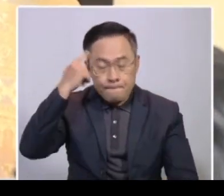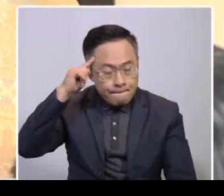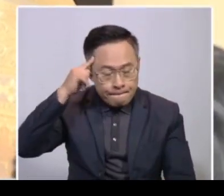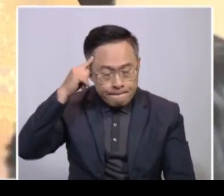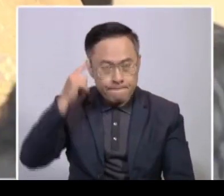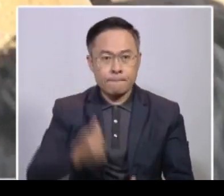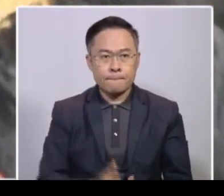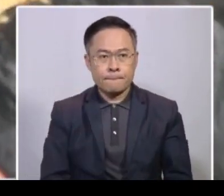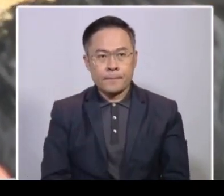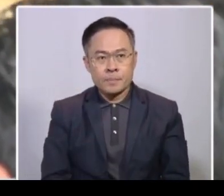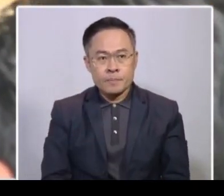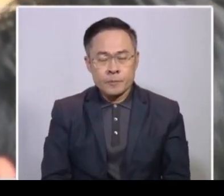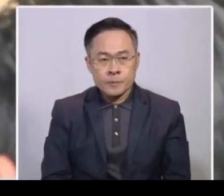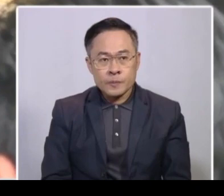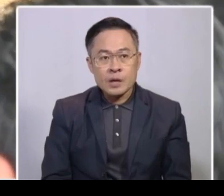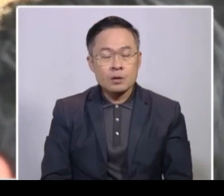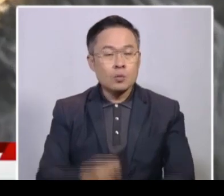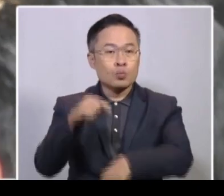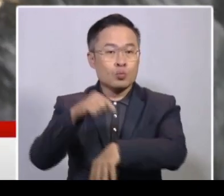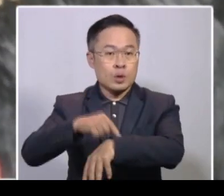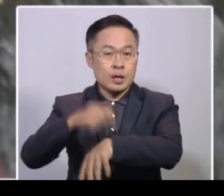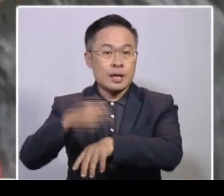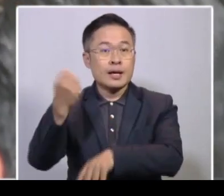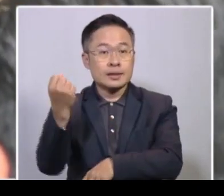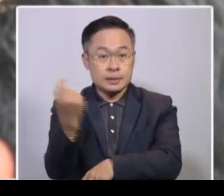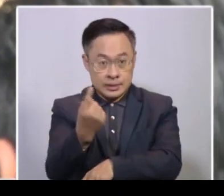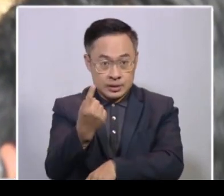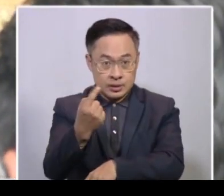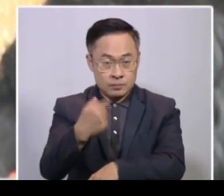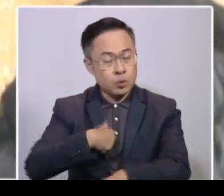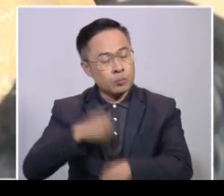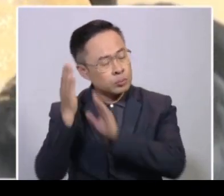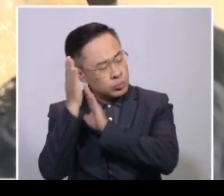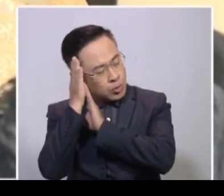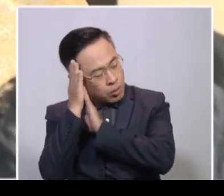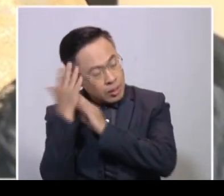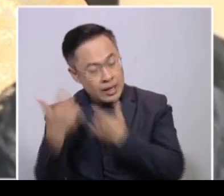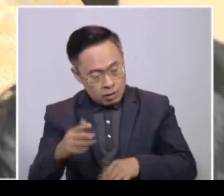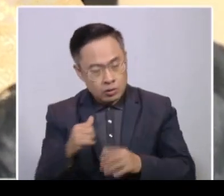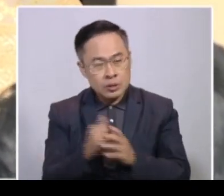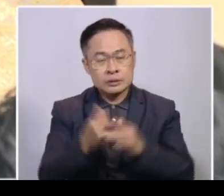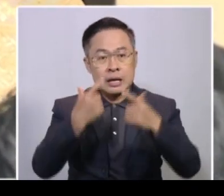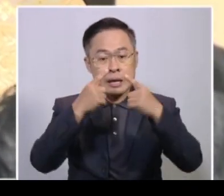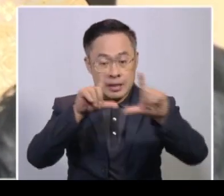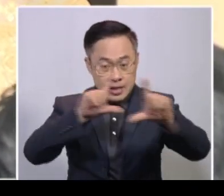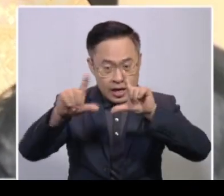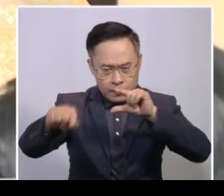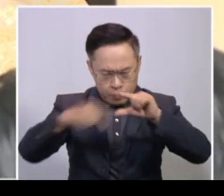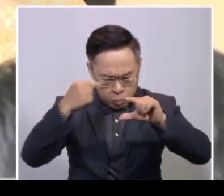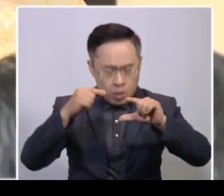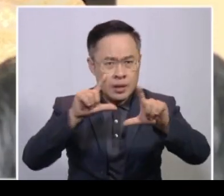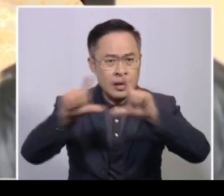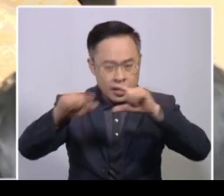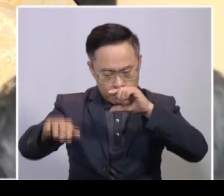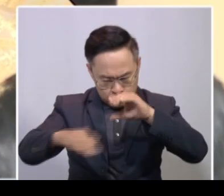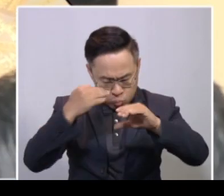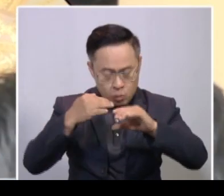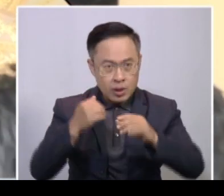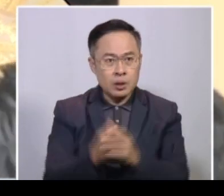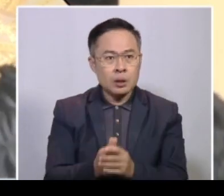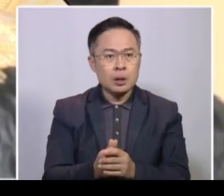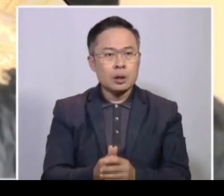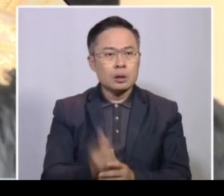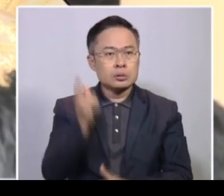่ได้รับรายงานนะครับเมื่อตอน1ผมนอนแล้วมีไลน์ส่งเข้ามาแจ้งด่วนว่า